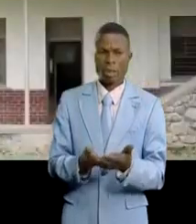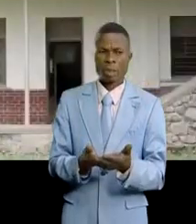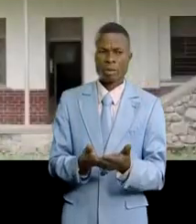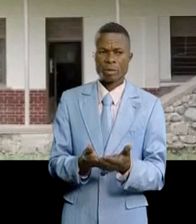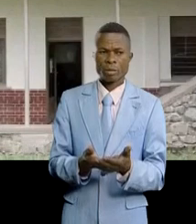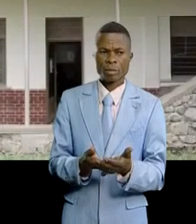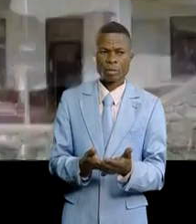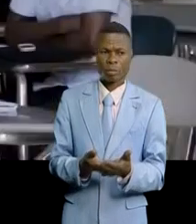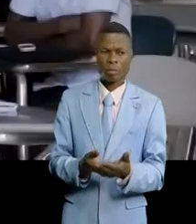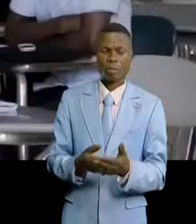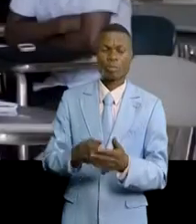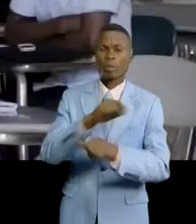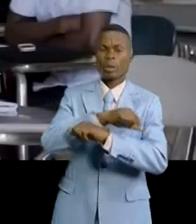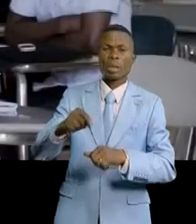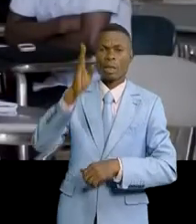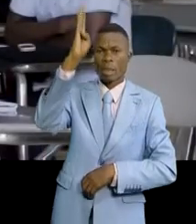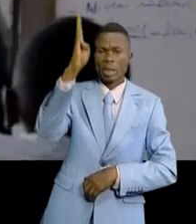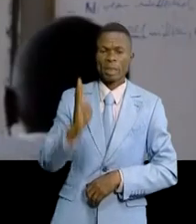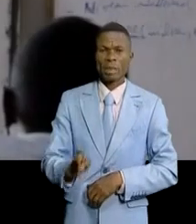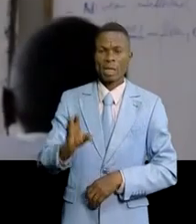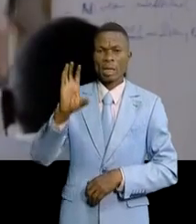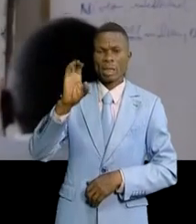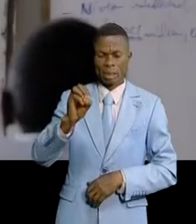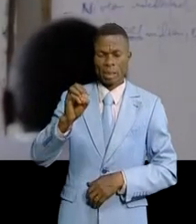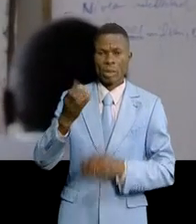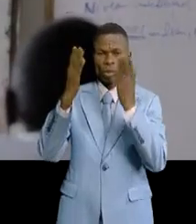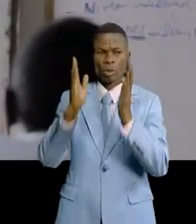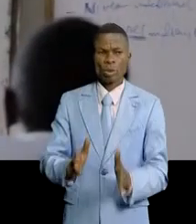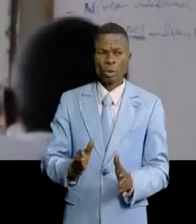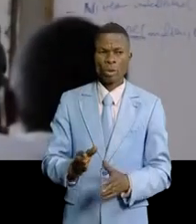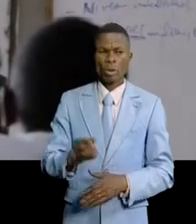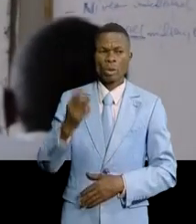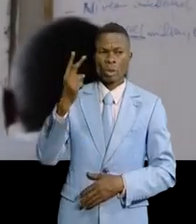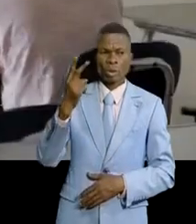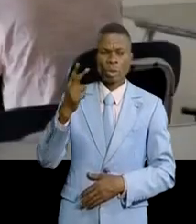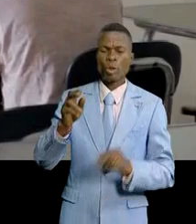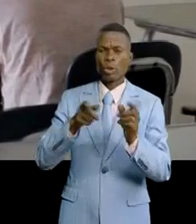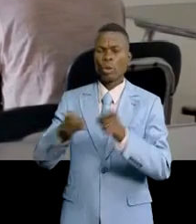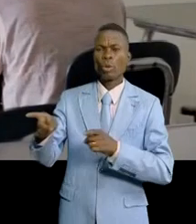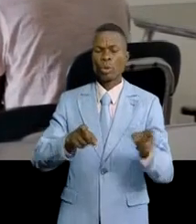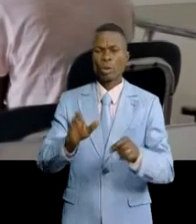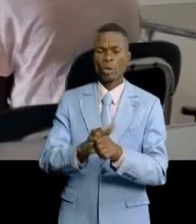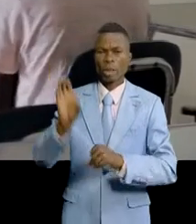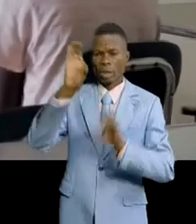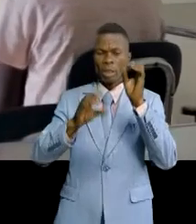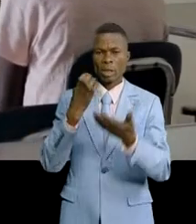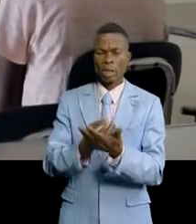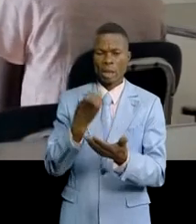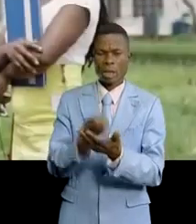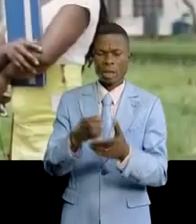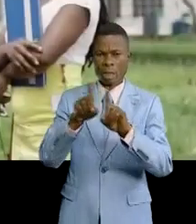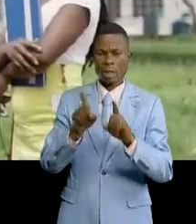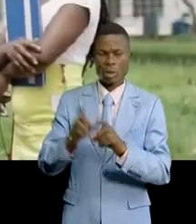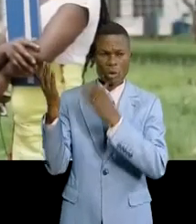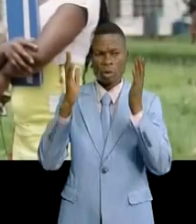18 auditoires, 450 étudiants, 5 facultés, dont les filières telles que les sciences économiques et l'agrébusiness,